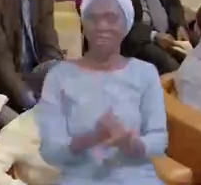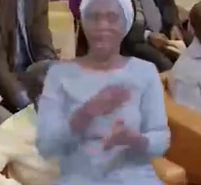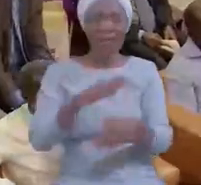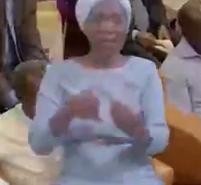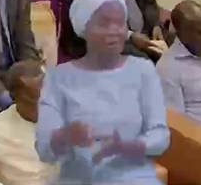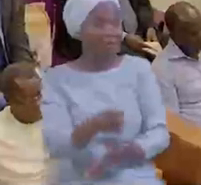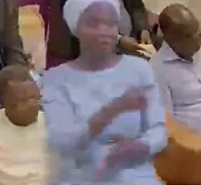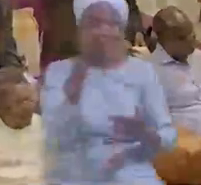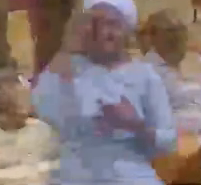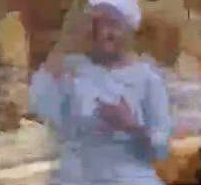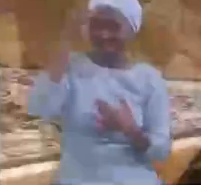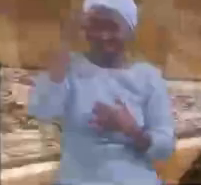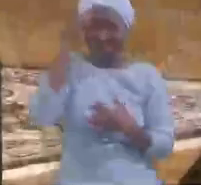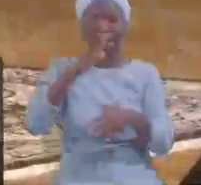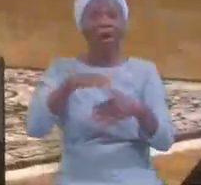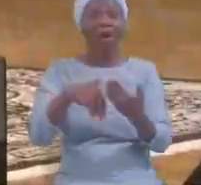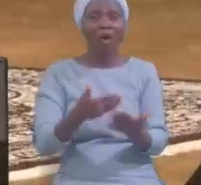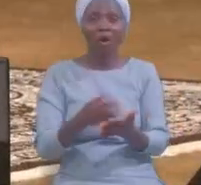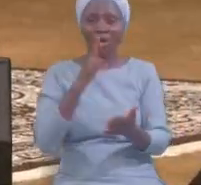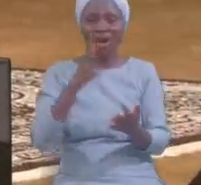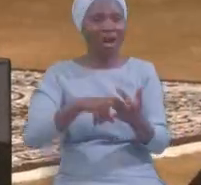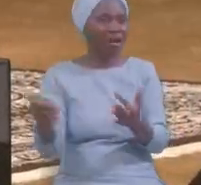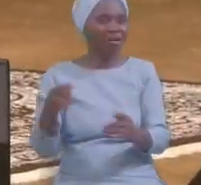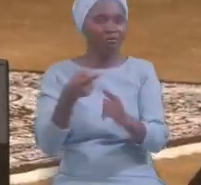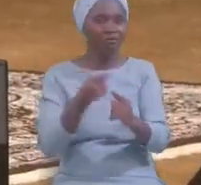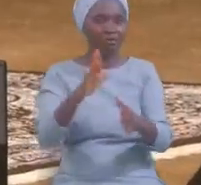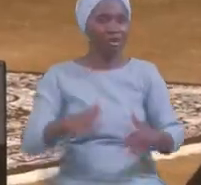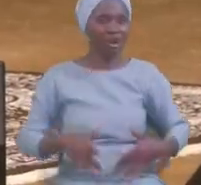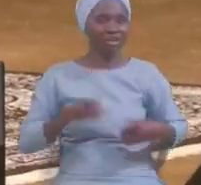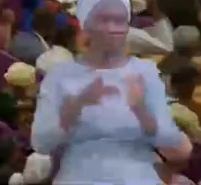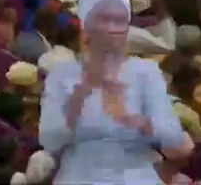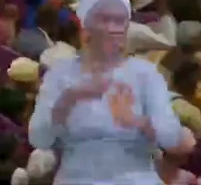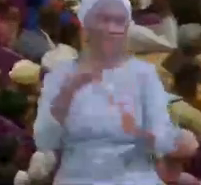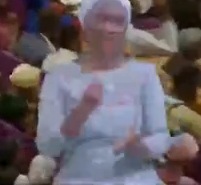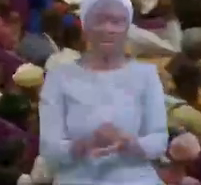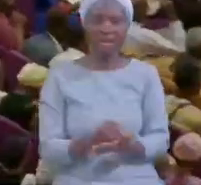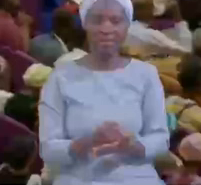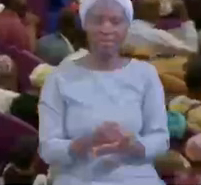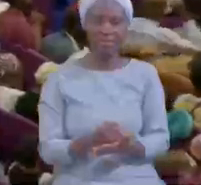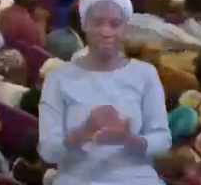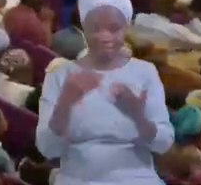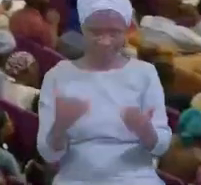choses qui rampent dans votre vie sont chassées de vous au nom de Jésus-Christ. Le